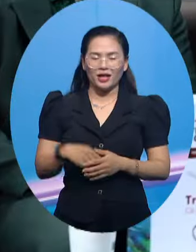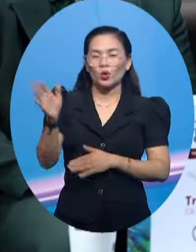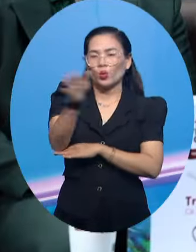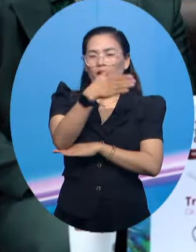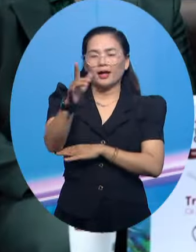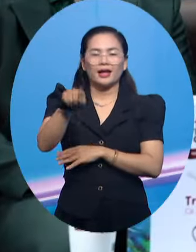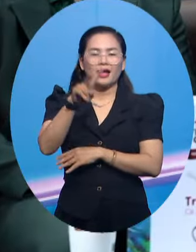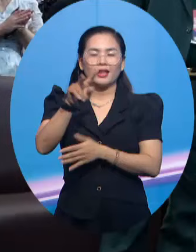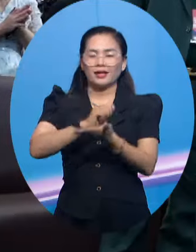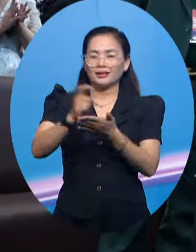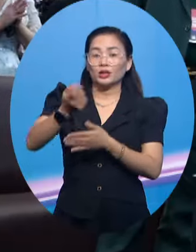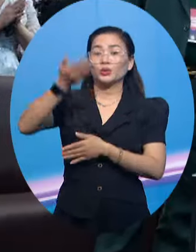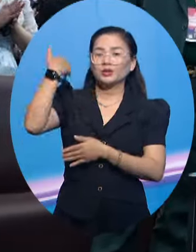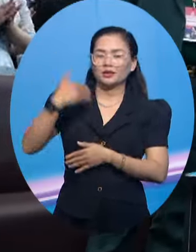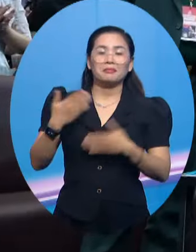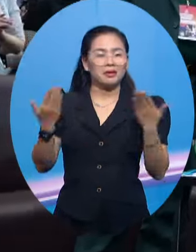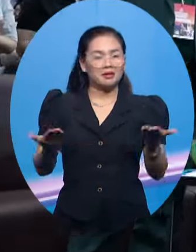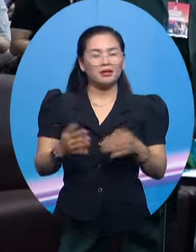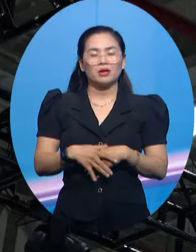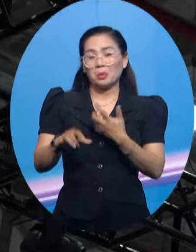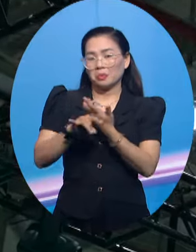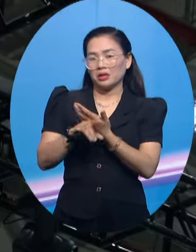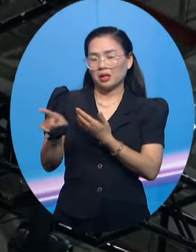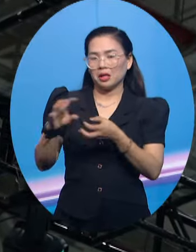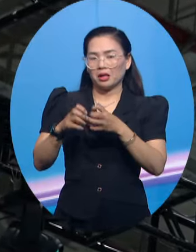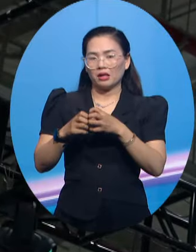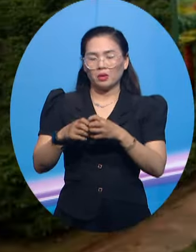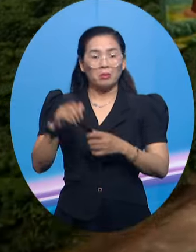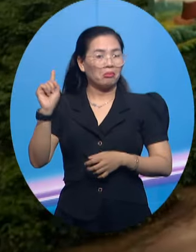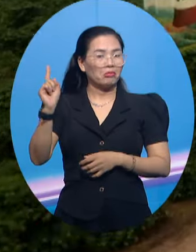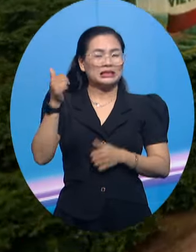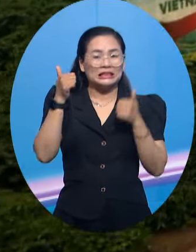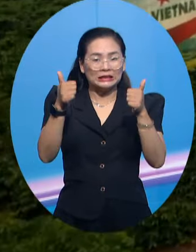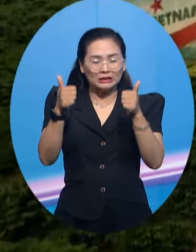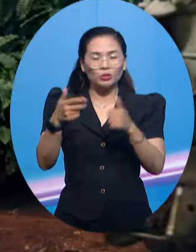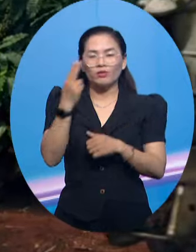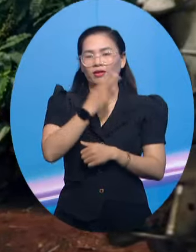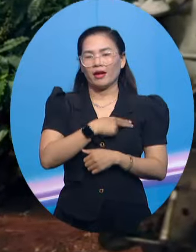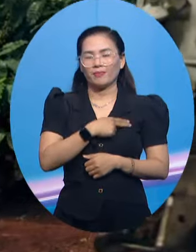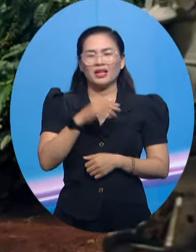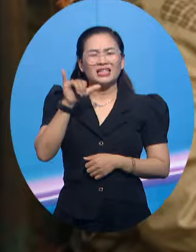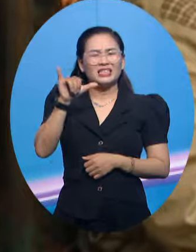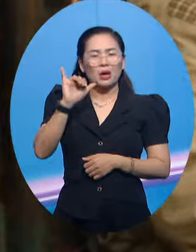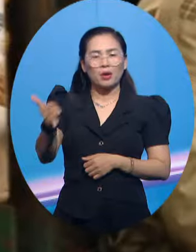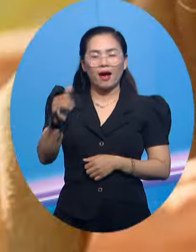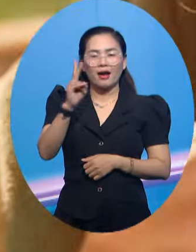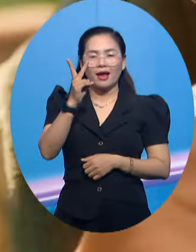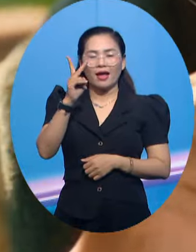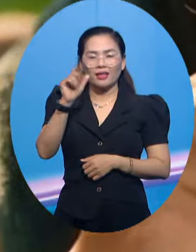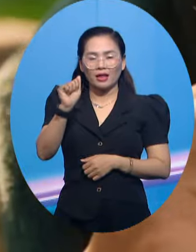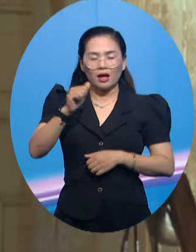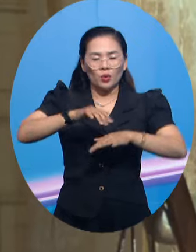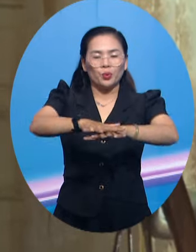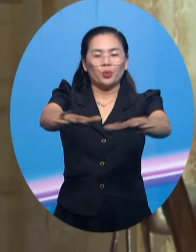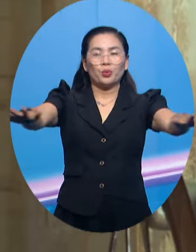vừa qua. Vinacafé hiện là doanh nghiệp hàng đầu trong ngành cà phê Việt Nam với hơn 16.000 hectare vùng nguyên liệu, hệ thống sân phơi